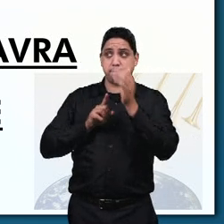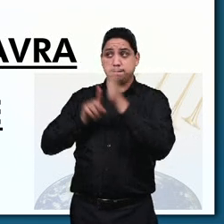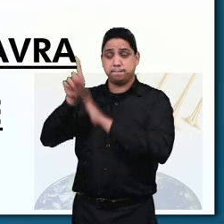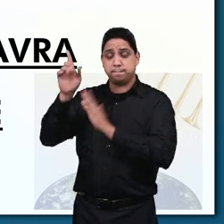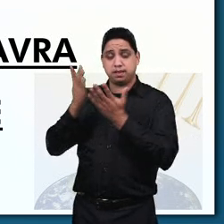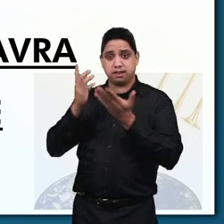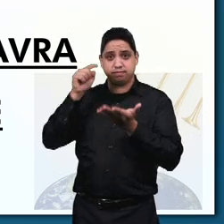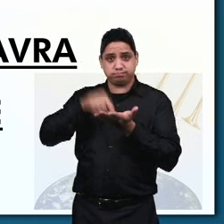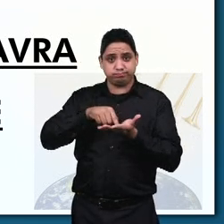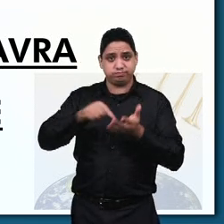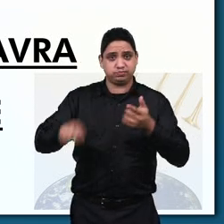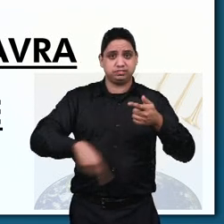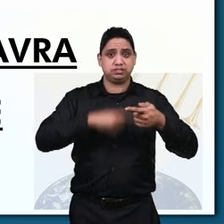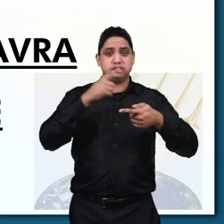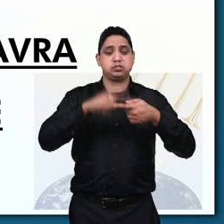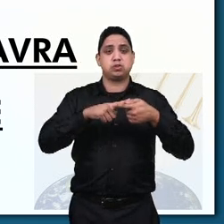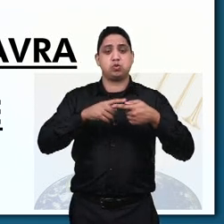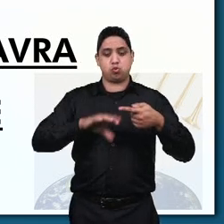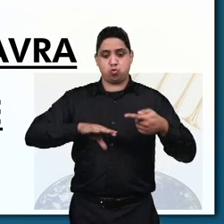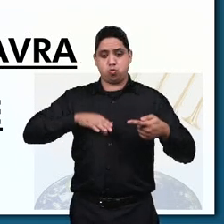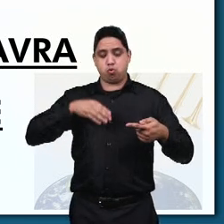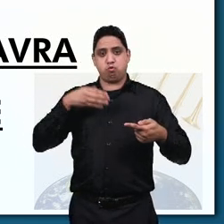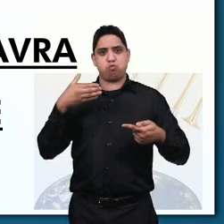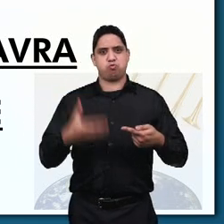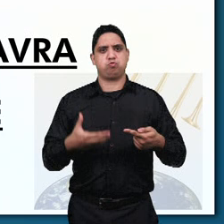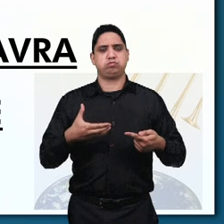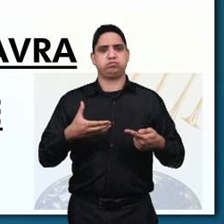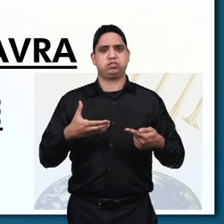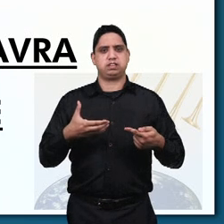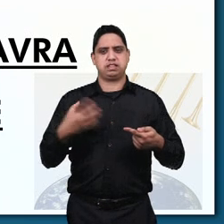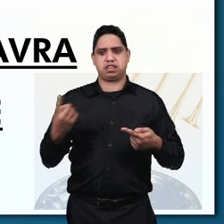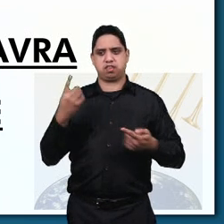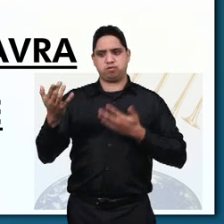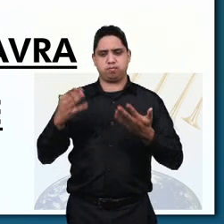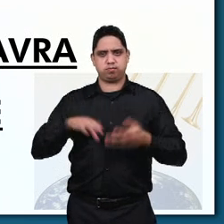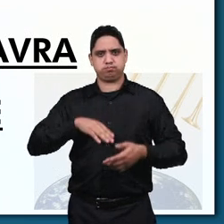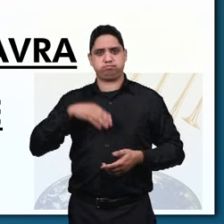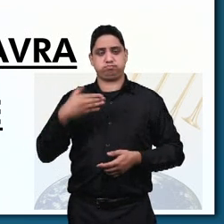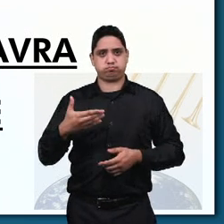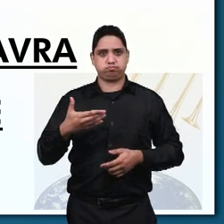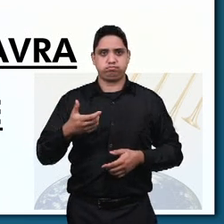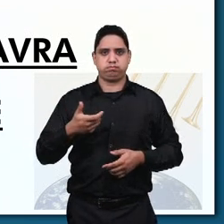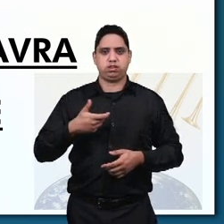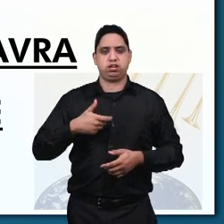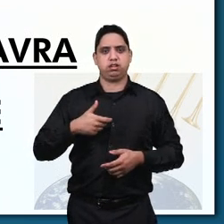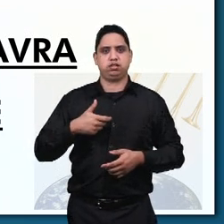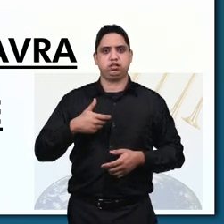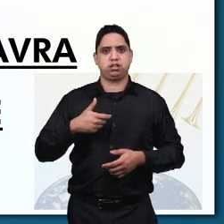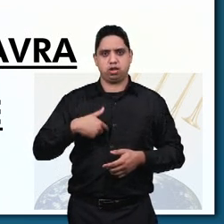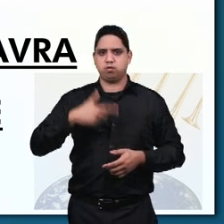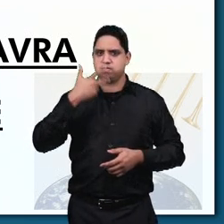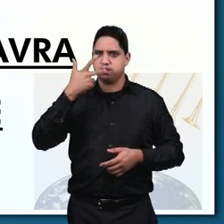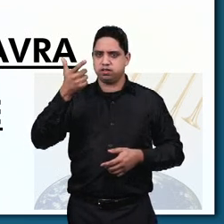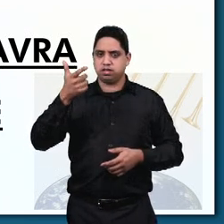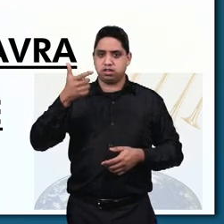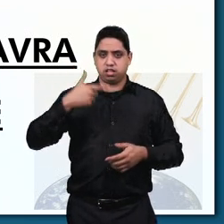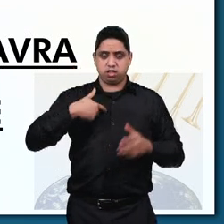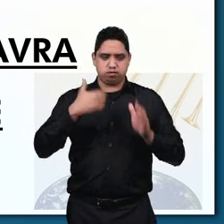et David comme un vaillant. Donc, je vais détailler cette question. Nous avons ici